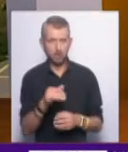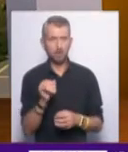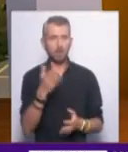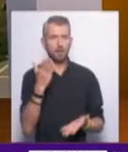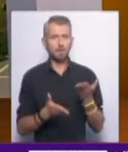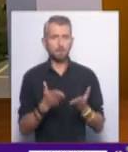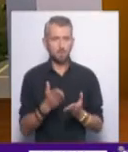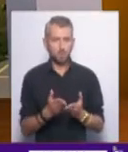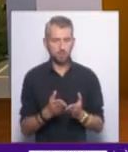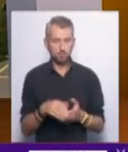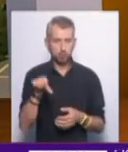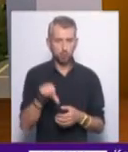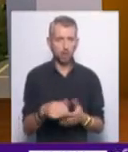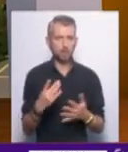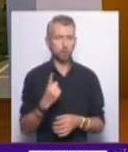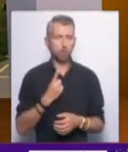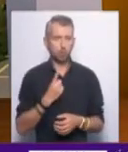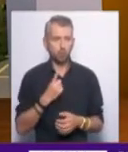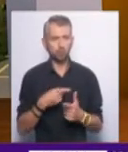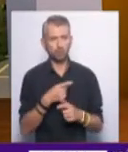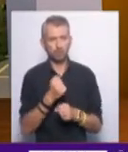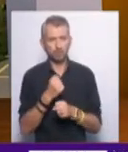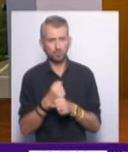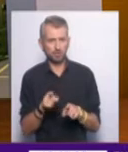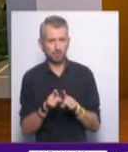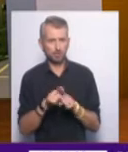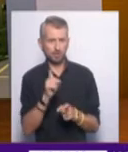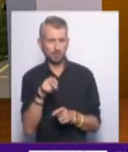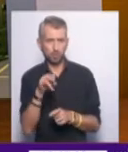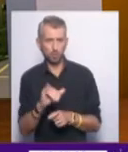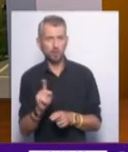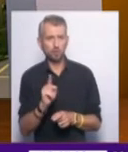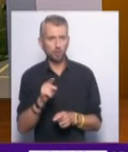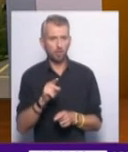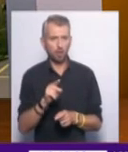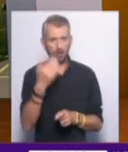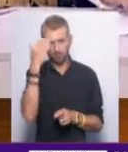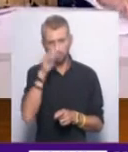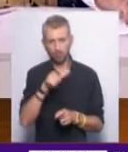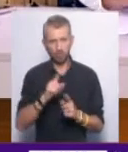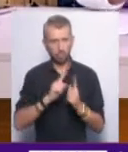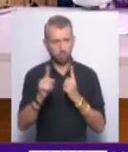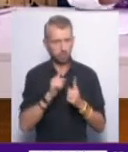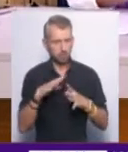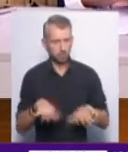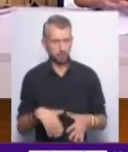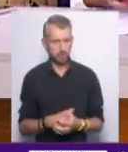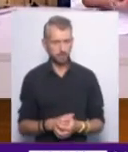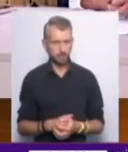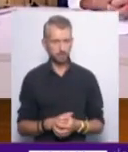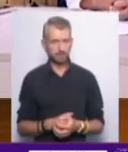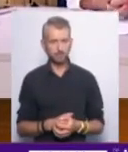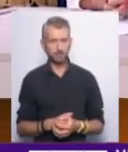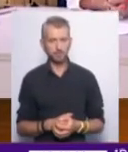посадять якусь охорону, чи зроблять таке ЗПУ, щоб не швенделі там якісь... Так, абсолютно такі вірно.